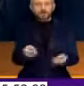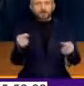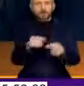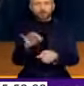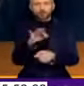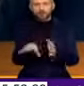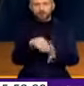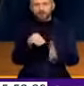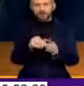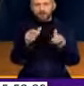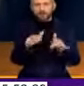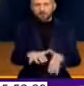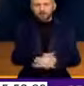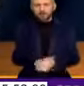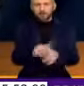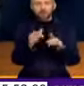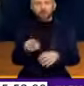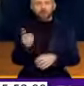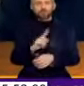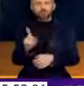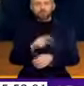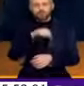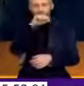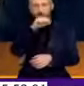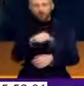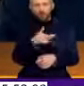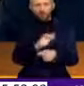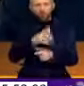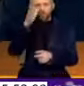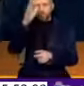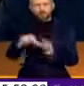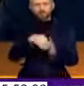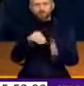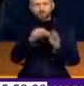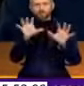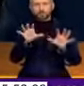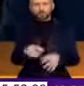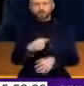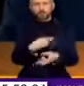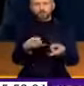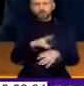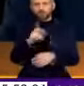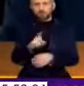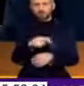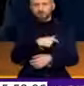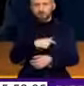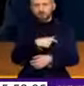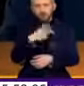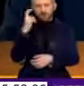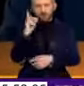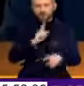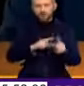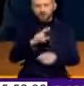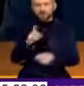насчет избирательної кампанії. Дело в том, що благодаря очень умному виборчому закону я осталась без депутата